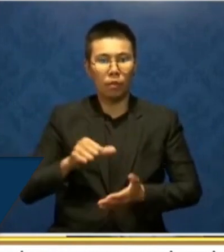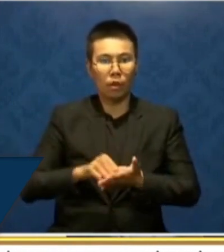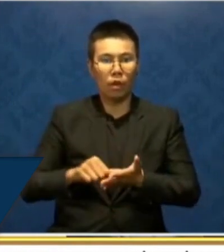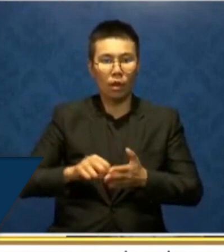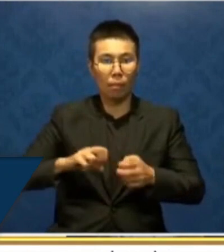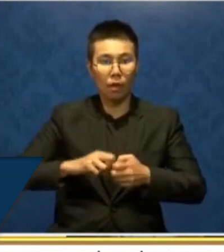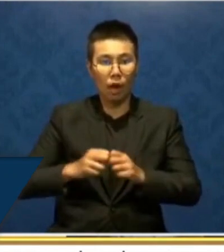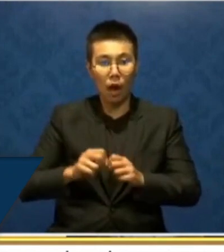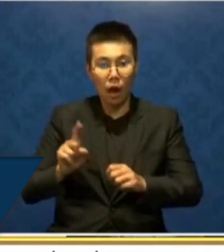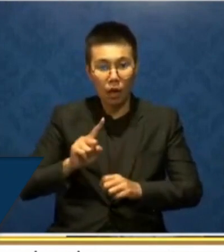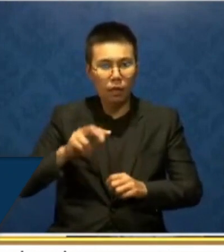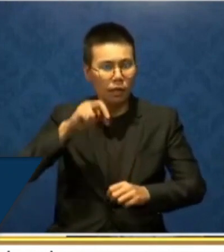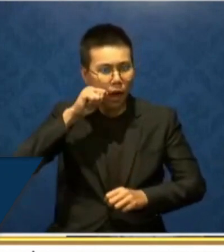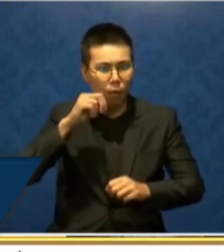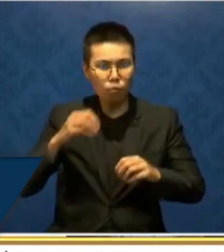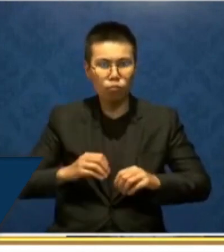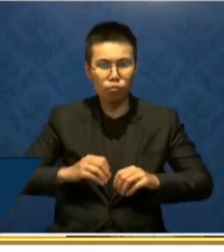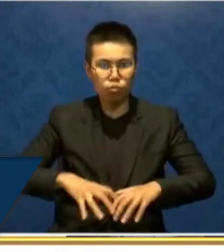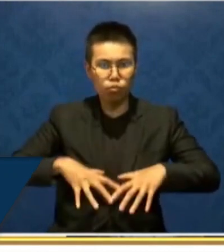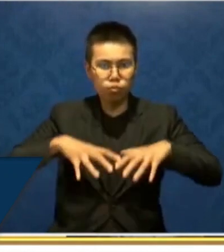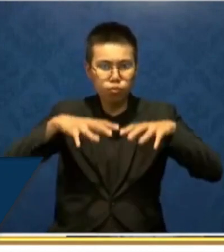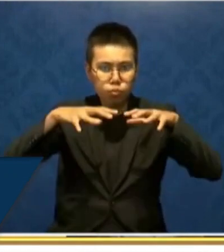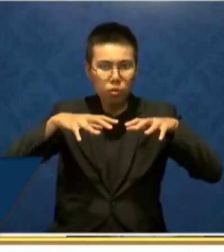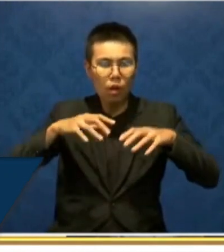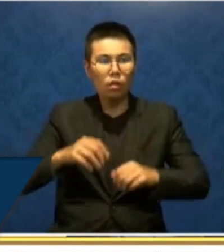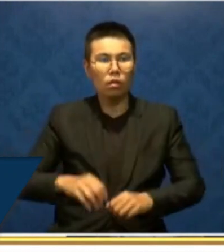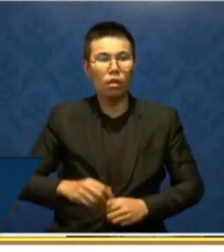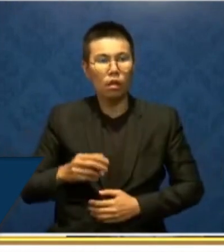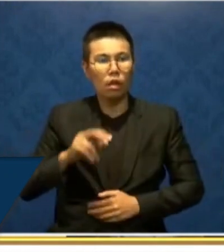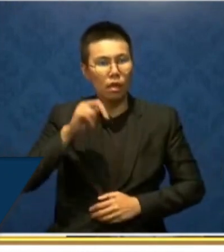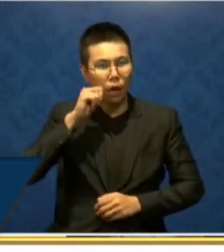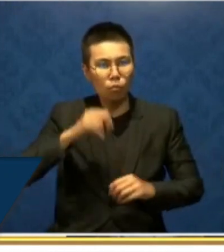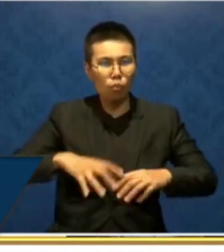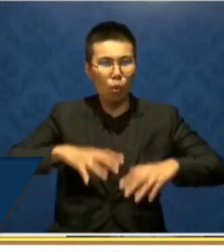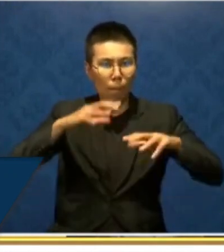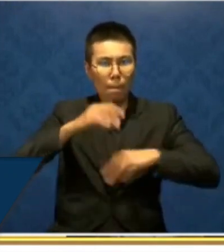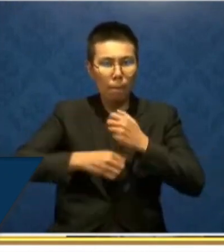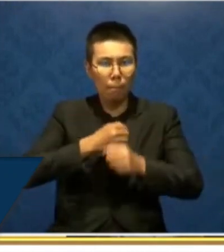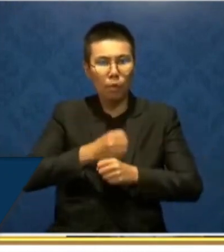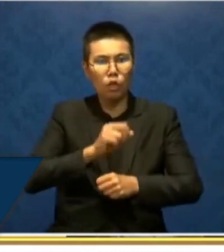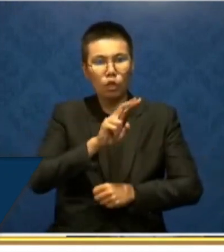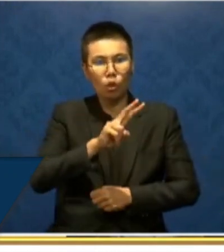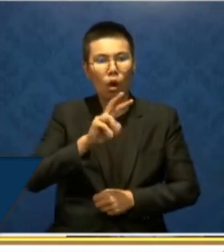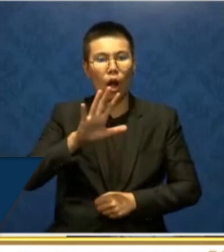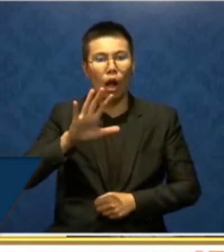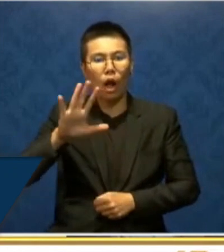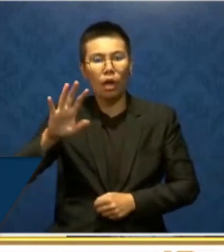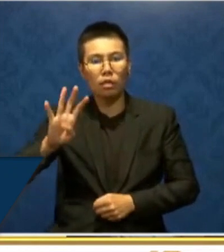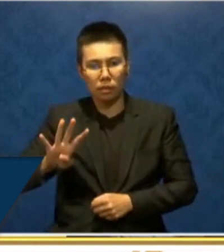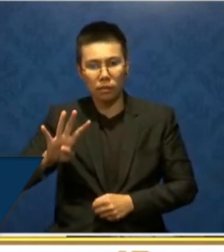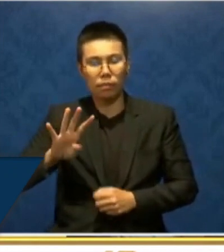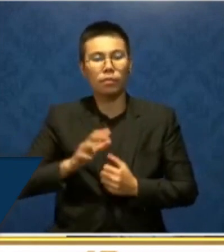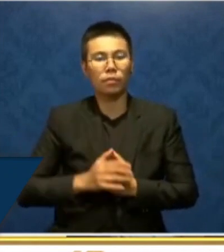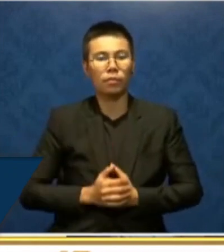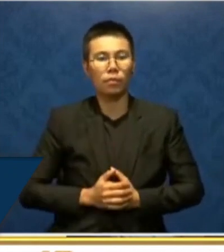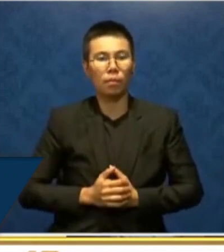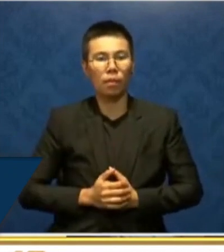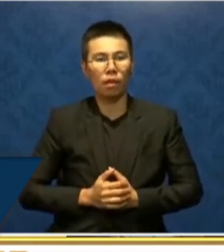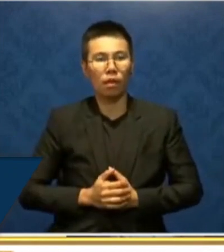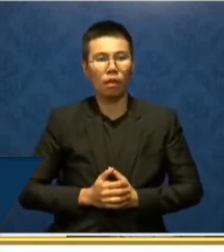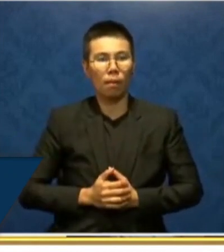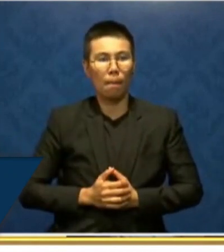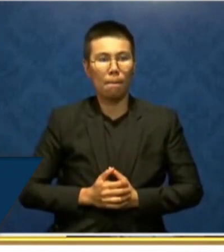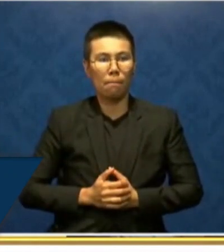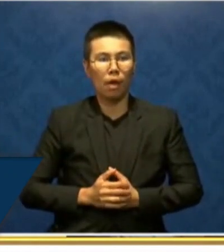ญหาน้ำท่วมซึ่งมันเกิดมาจากน้ำท่วมใหญ่ในช่วงปี2554โดยเฉพาะนะครับใน